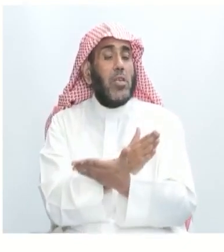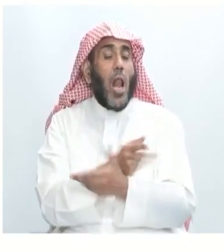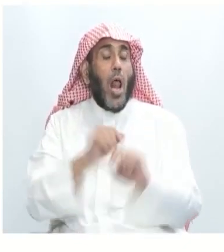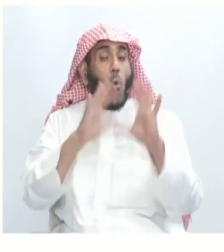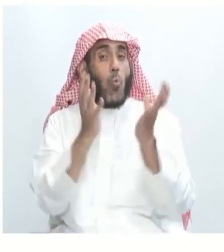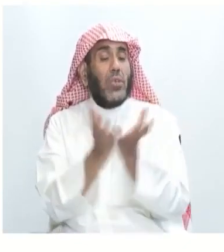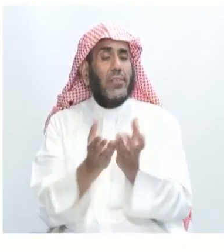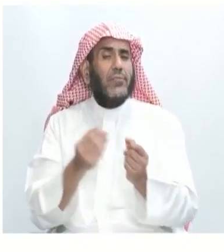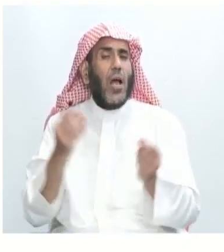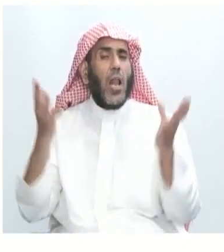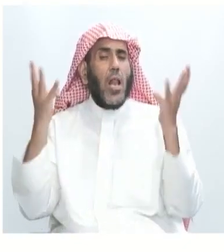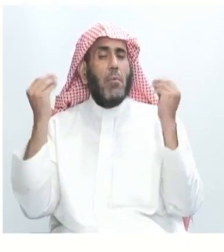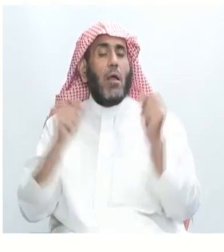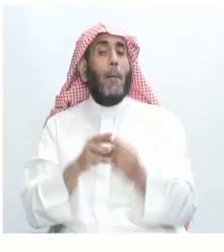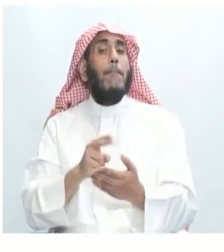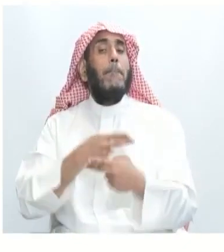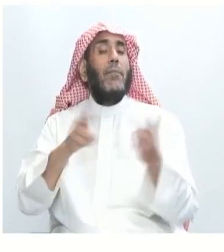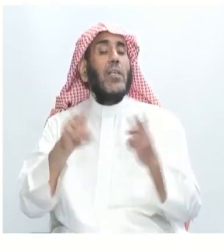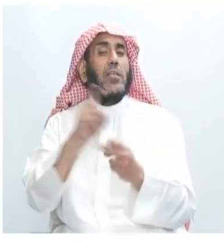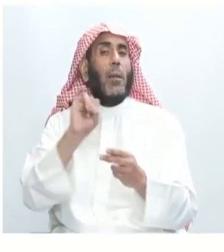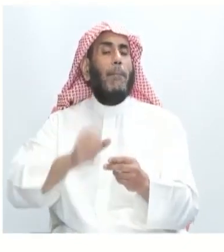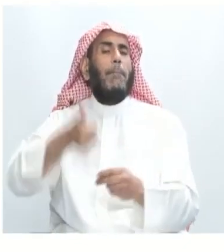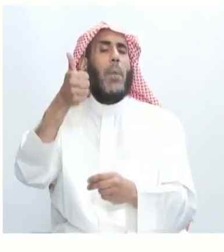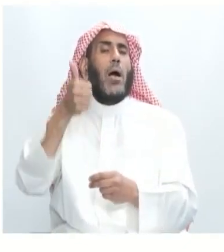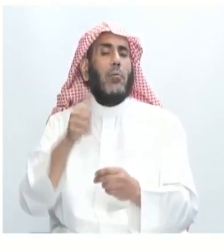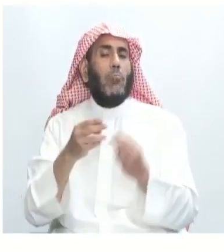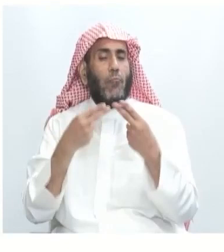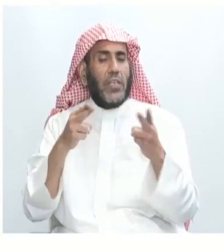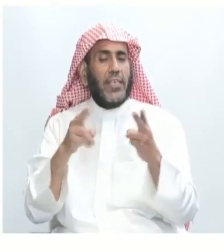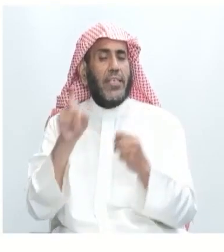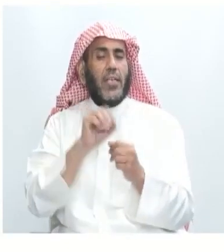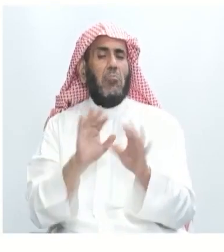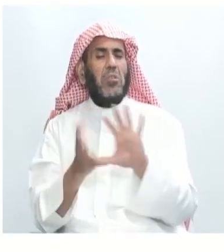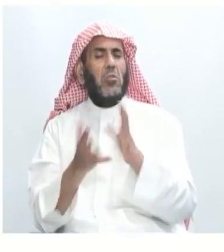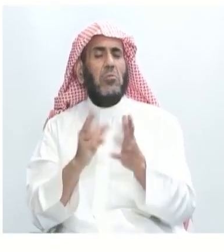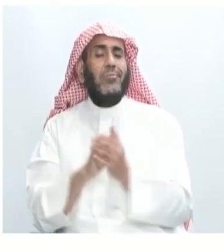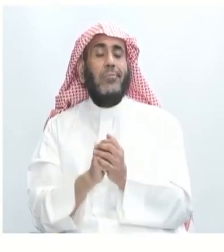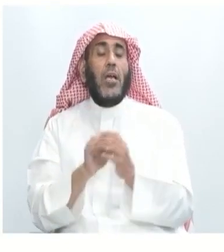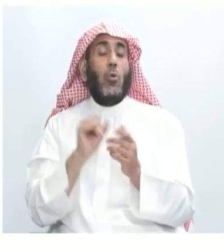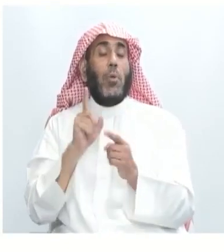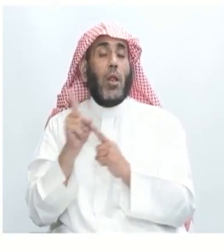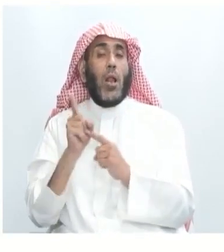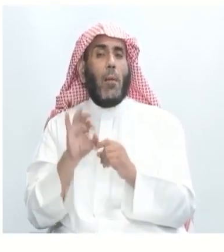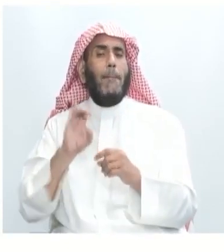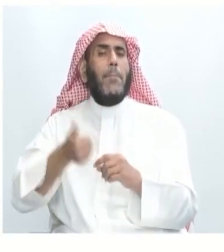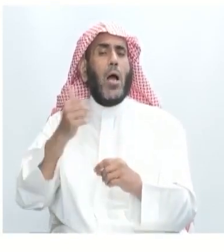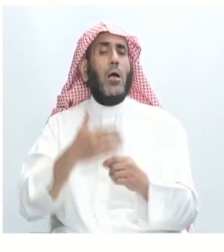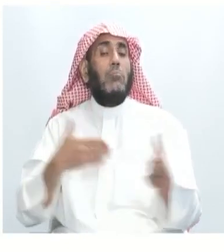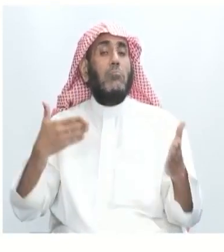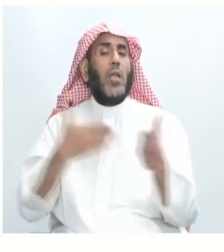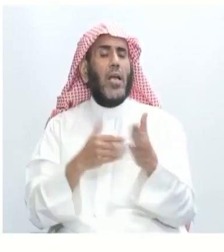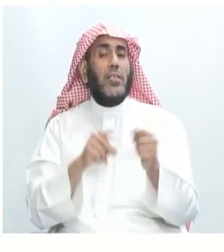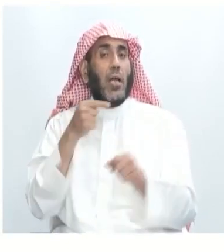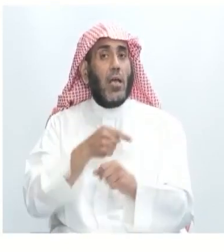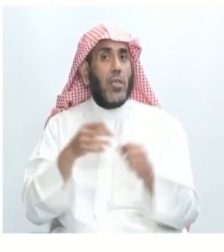الوصف العلمي فمفاتيح الاسئله مثلا ما مفاتيح الاسئله كذلك قد ياتي ما وتقول مثلا ما نتائج هذه